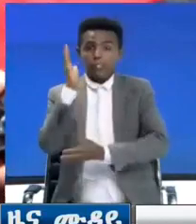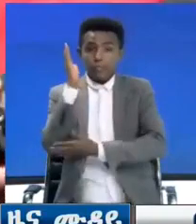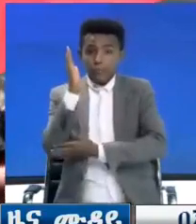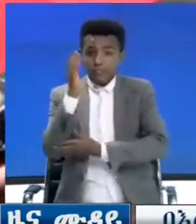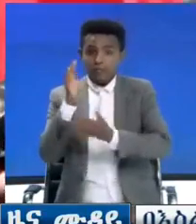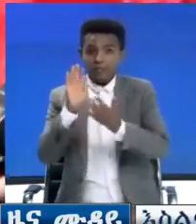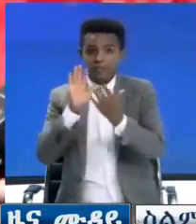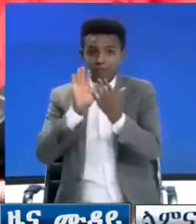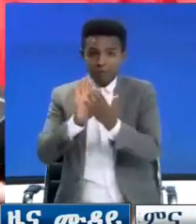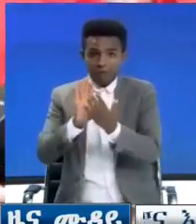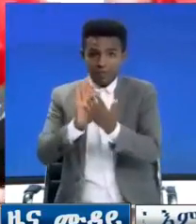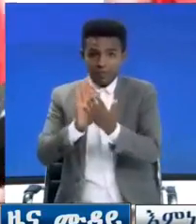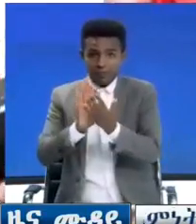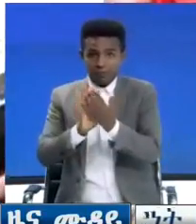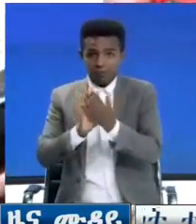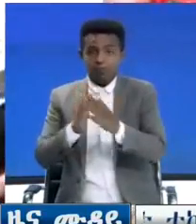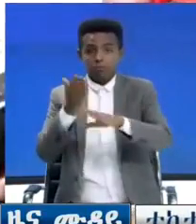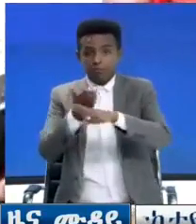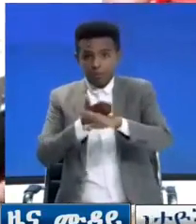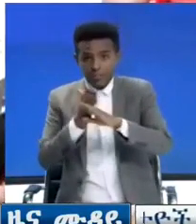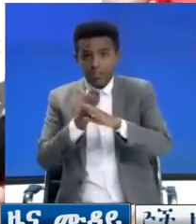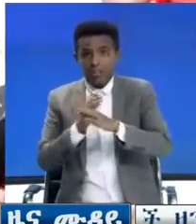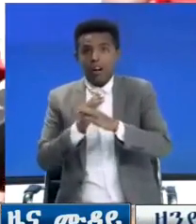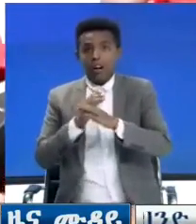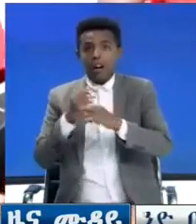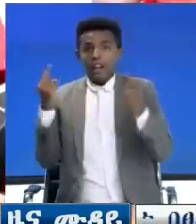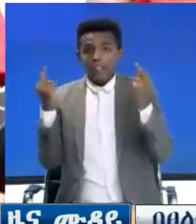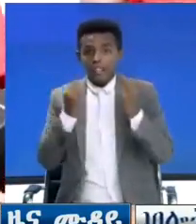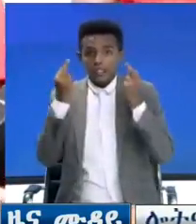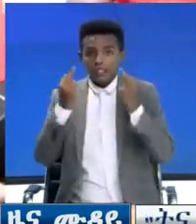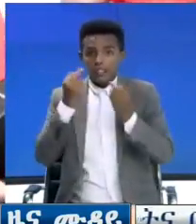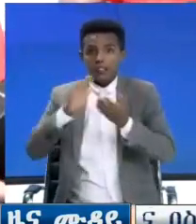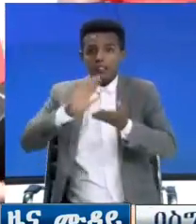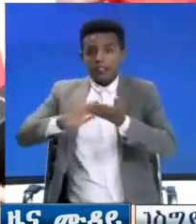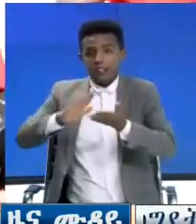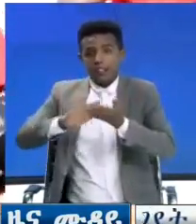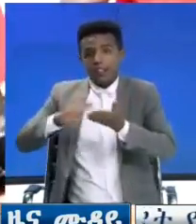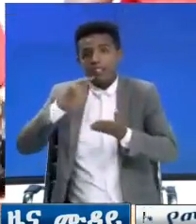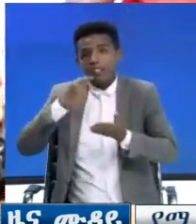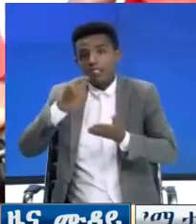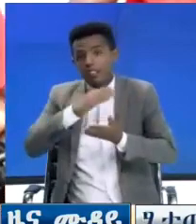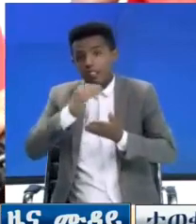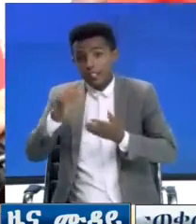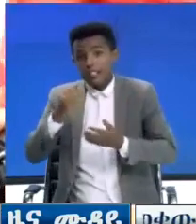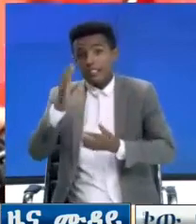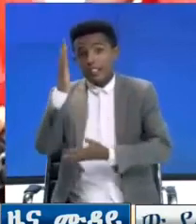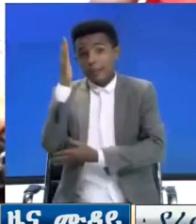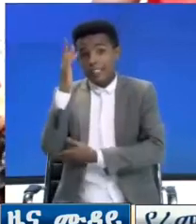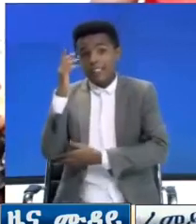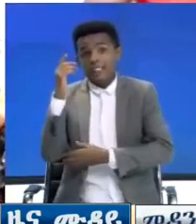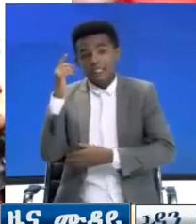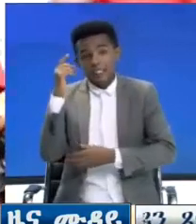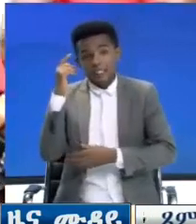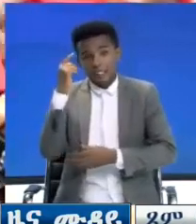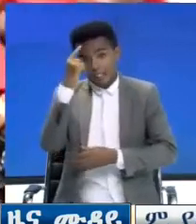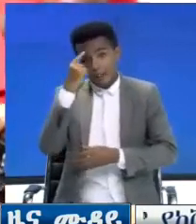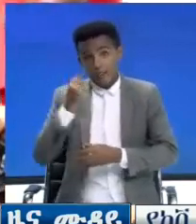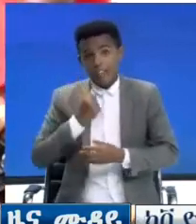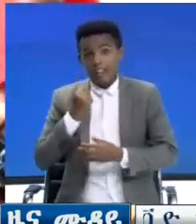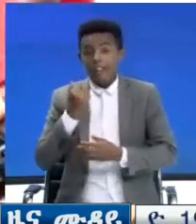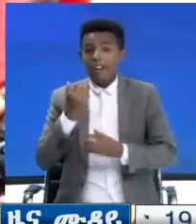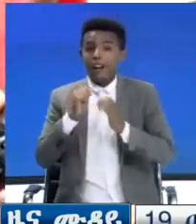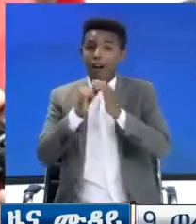ብንወድቅ ኃጢአታችንን ይቅር ይለን። እግዚአብሔር የታመነ አምላክ ስለሆነ ሁላችንም